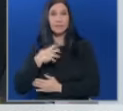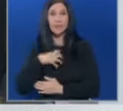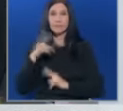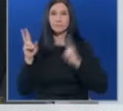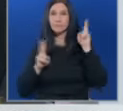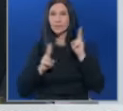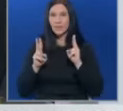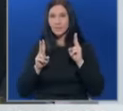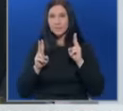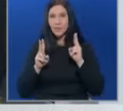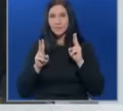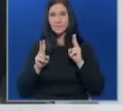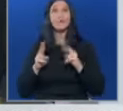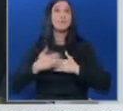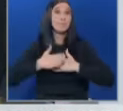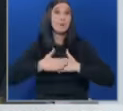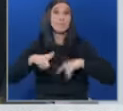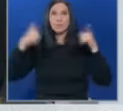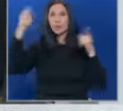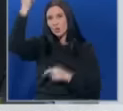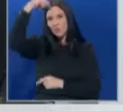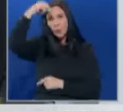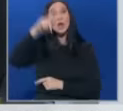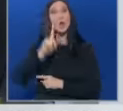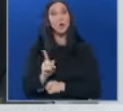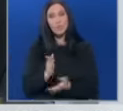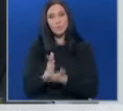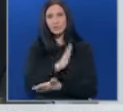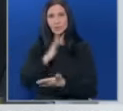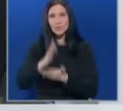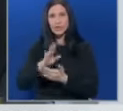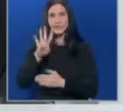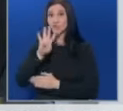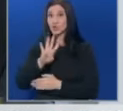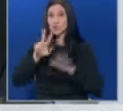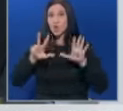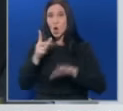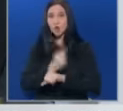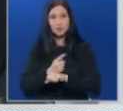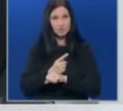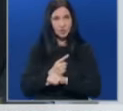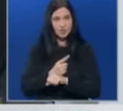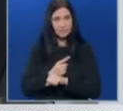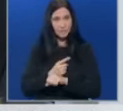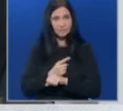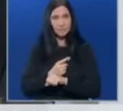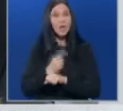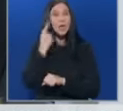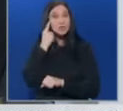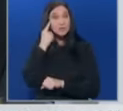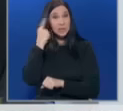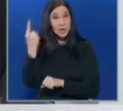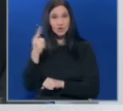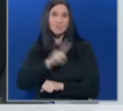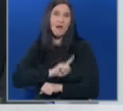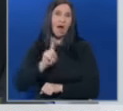ГЕРБ СДС и ППДБ, които през последните 48 часа с разум,